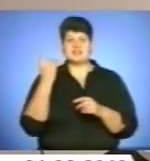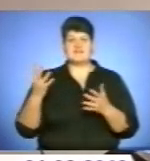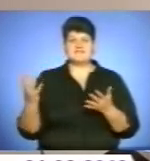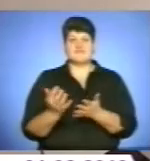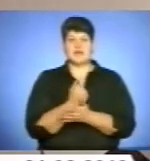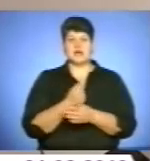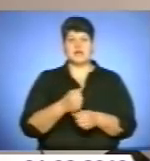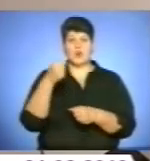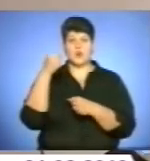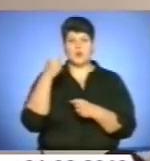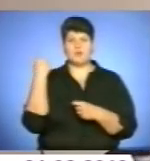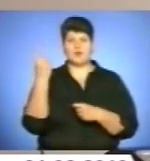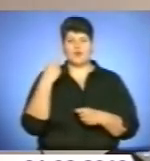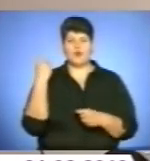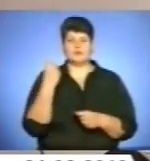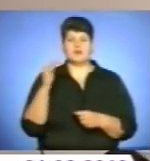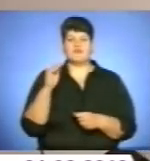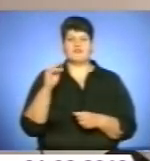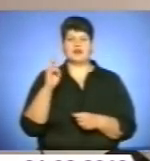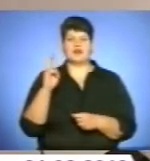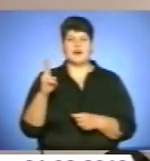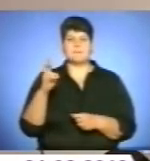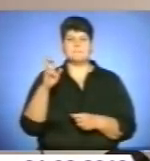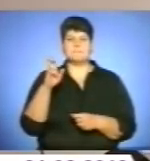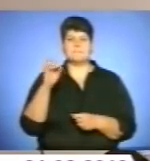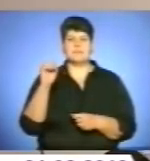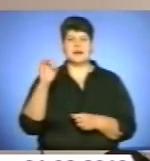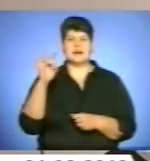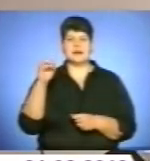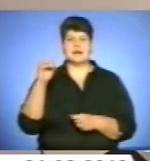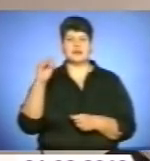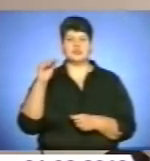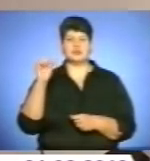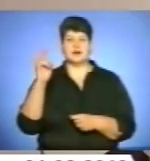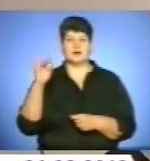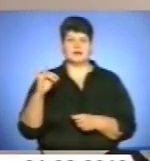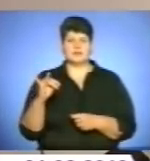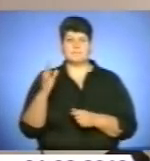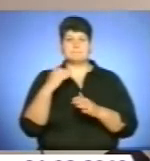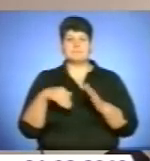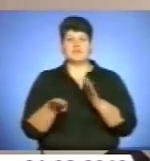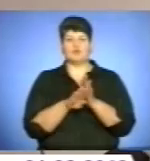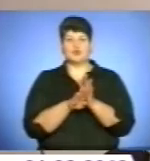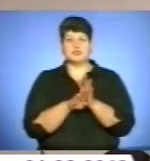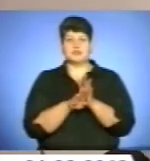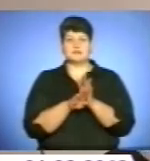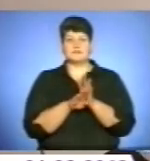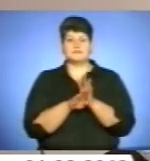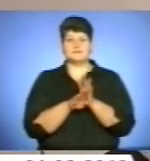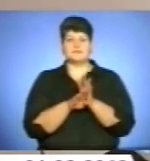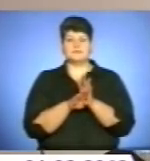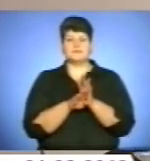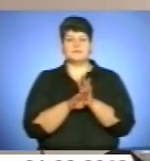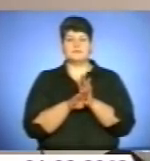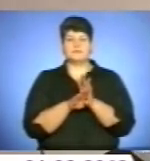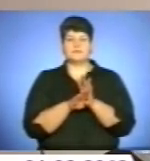Призерами ставали ФК Бережани, ФК Агрозбуч, Агрозбруч під Волочиськ, ФК Марилівка, Марспирт.